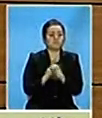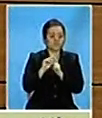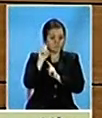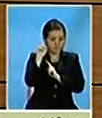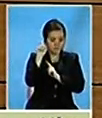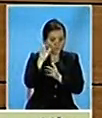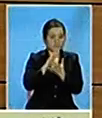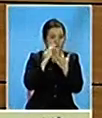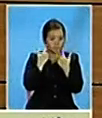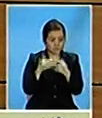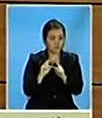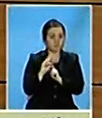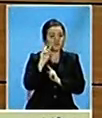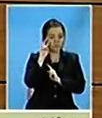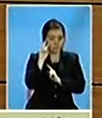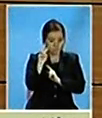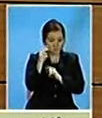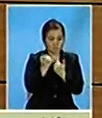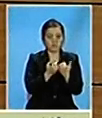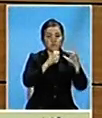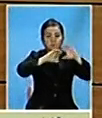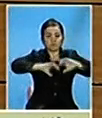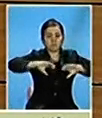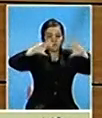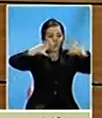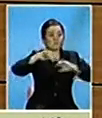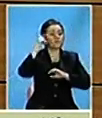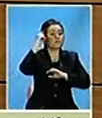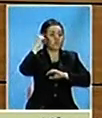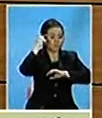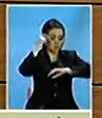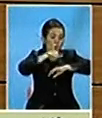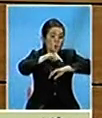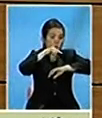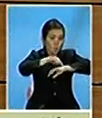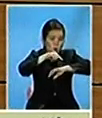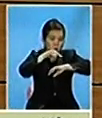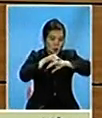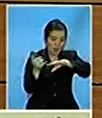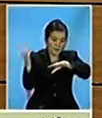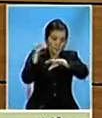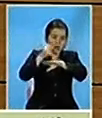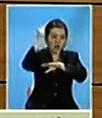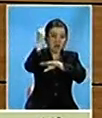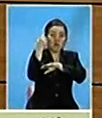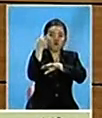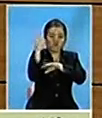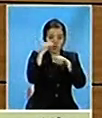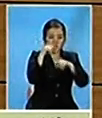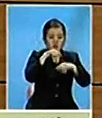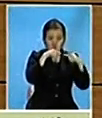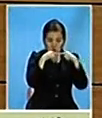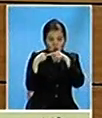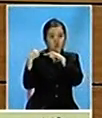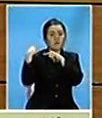ขณะนี้เนี่ยปรากฏว่ารัฐบาลมีดำริที่จะขยายเวลาเรื่องของการขึ้นรถเมล์ฟรีออกไปแต่ก็ปรากฏว่